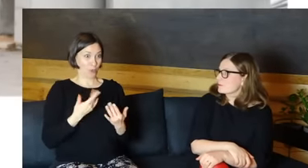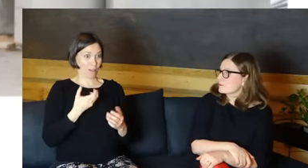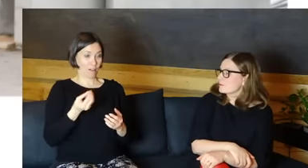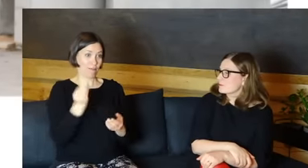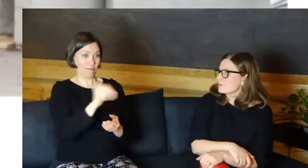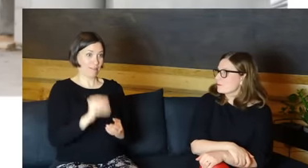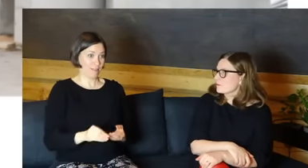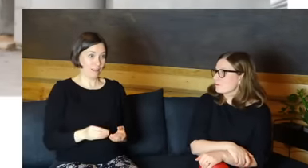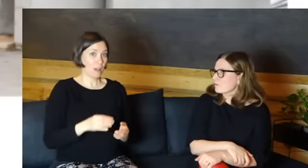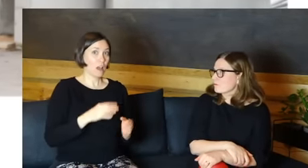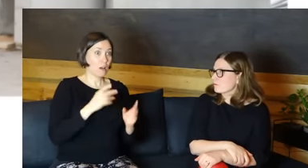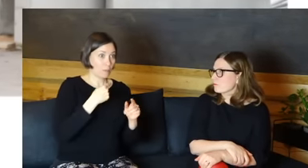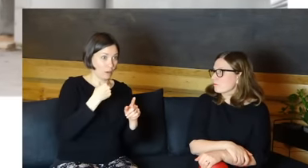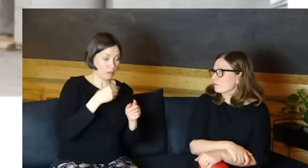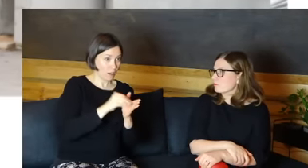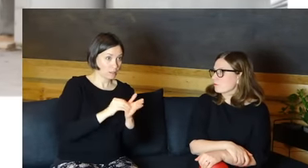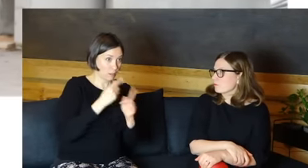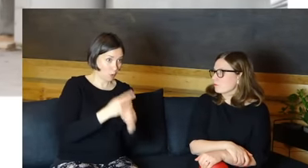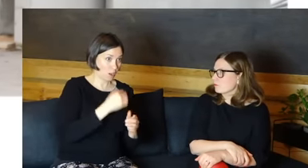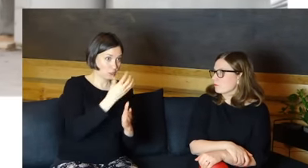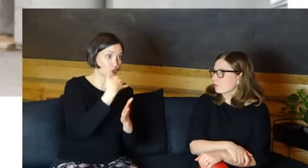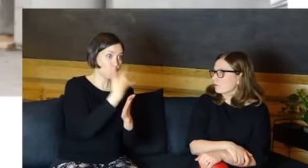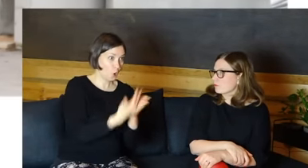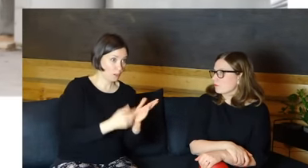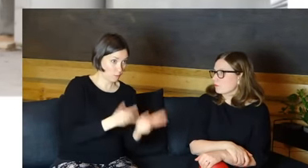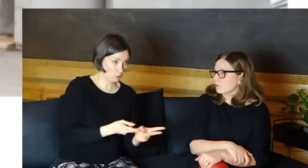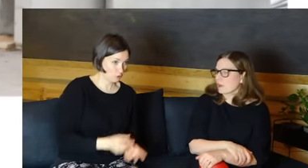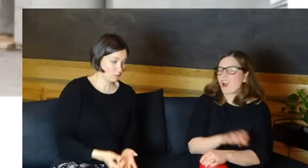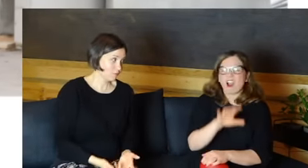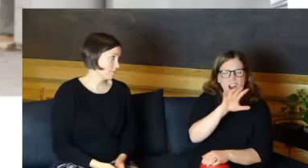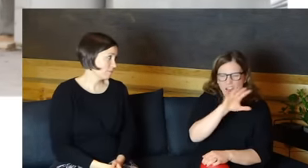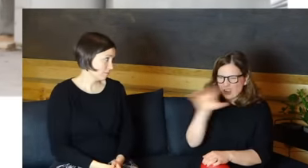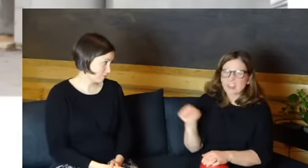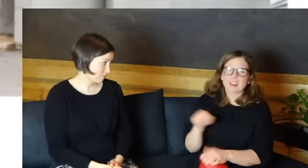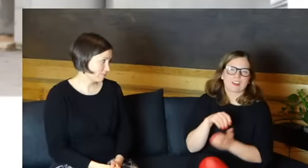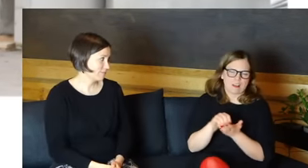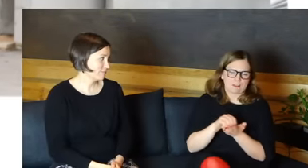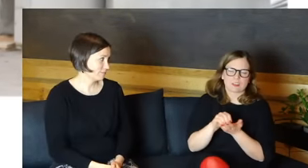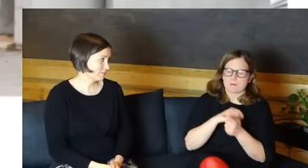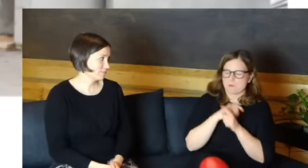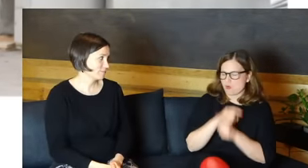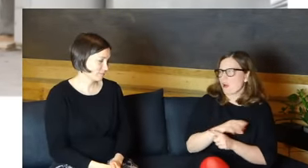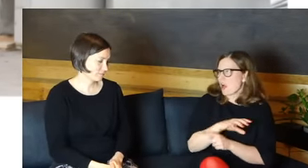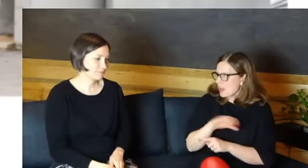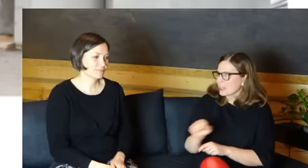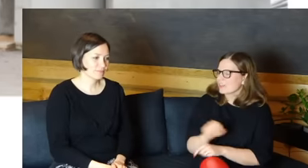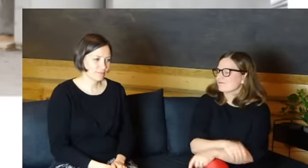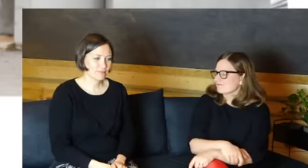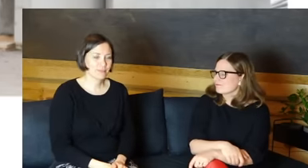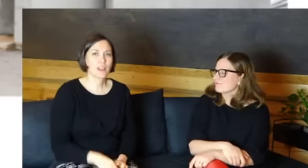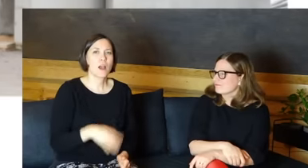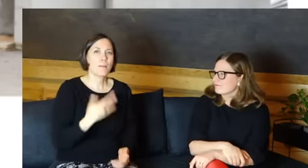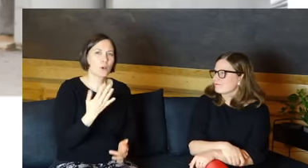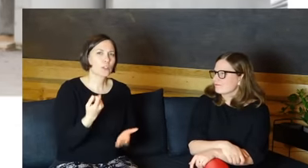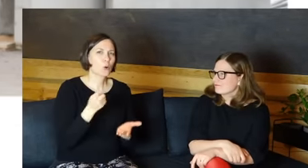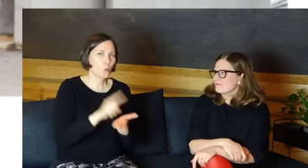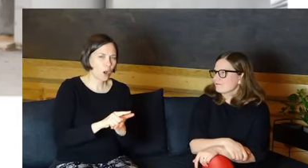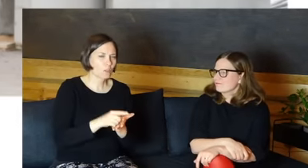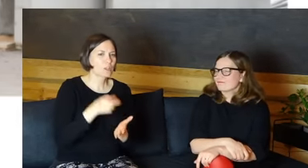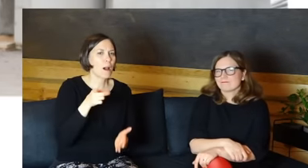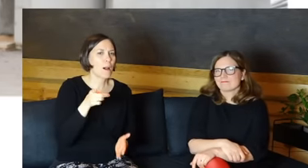Lasketaanko tuohon storitkin vai vaan päivitykset? Kaikki. All right. Kysymys 17. Kuinka monta kuukautta Pasilla